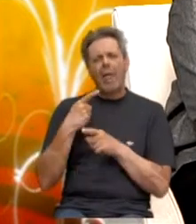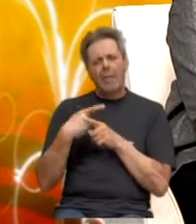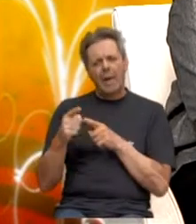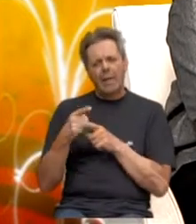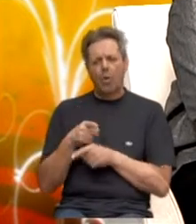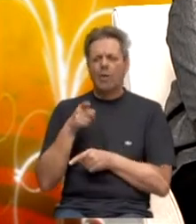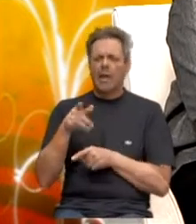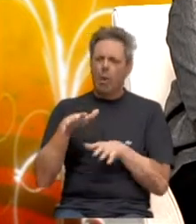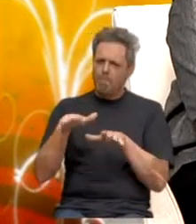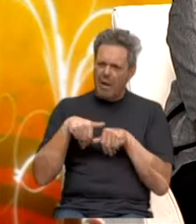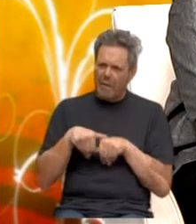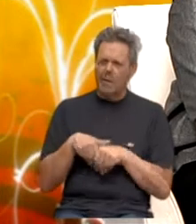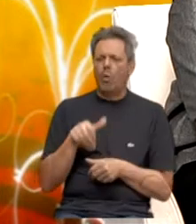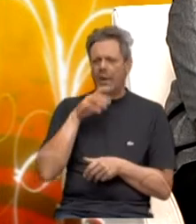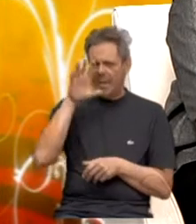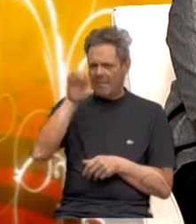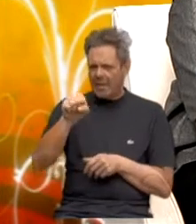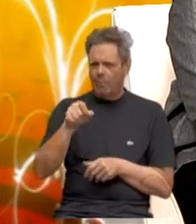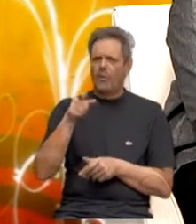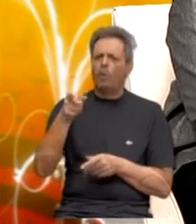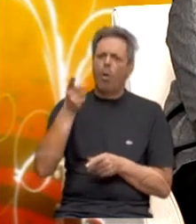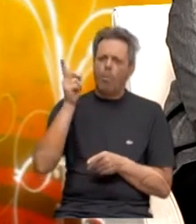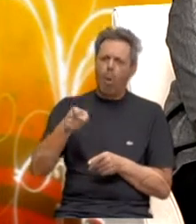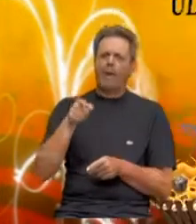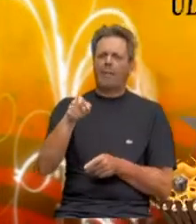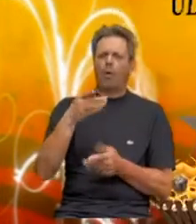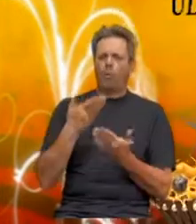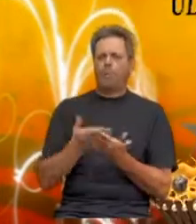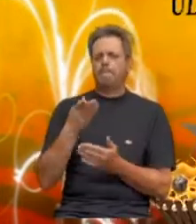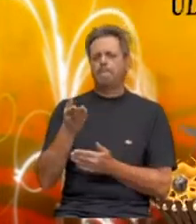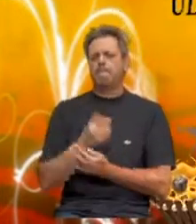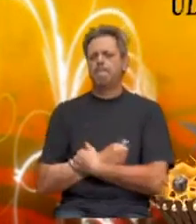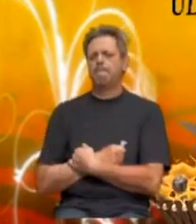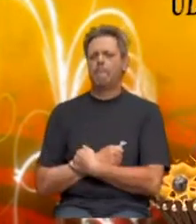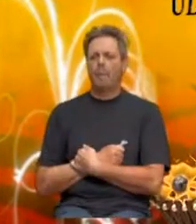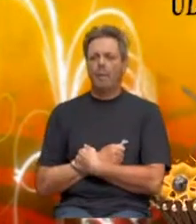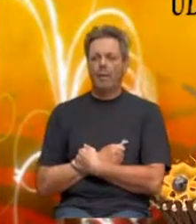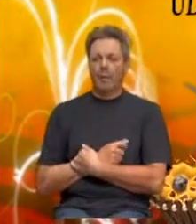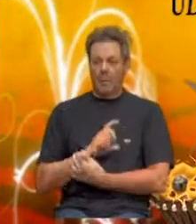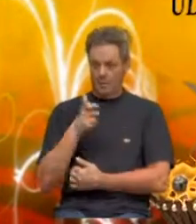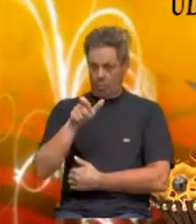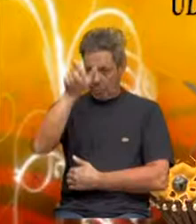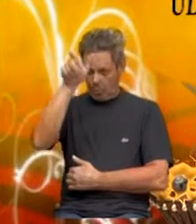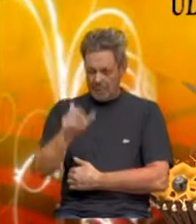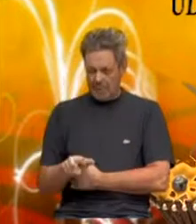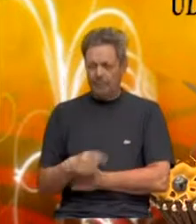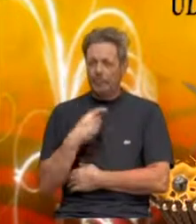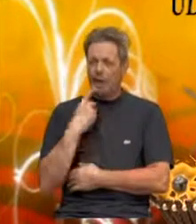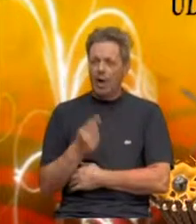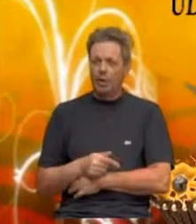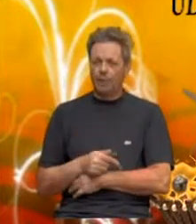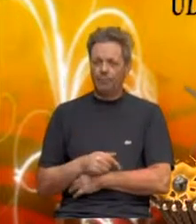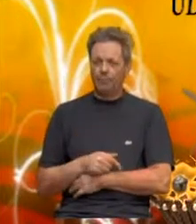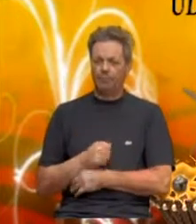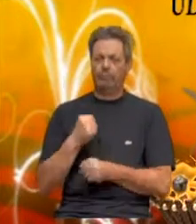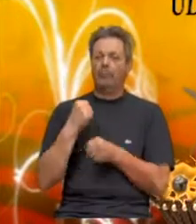da to svi prihvate i shvate da to mora tako biti. Drugo, imamo drugi stupac koji kaže radno